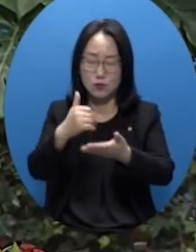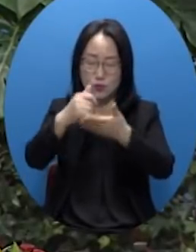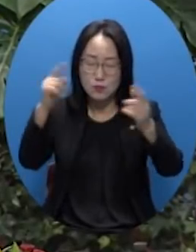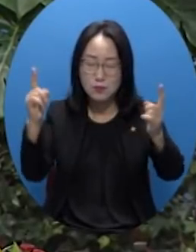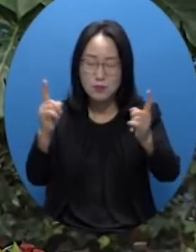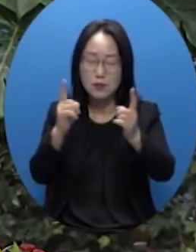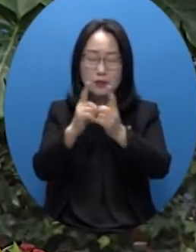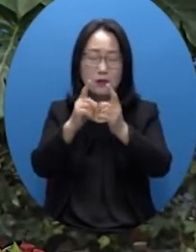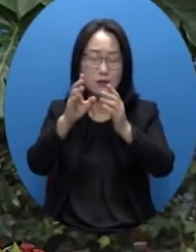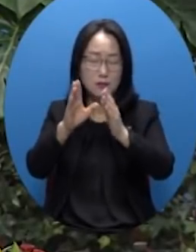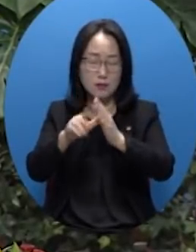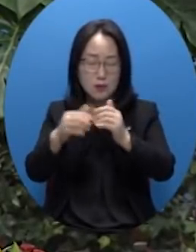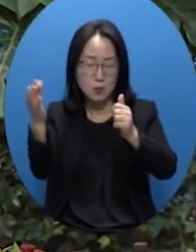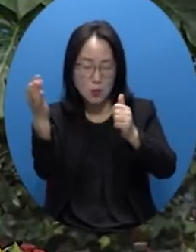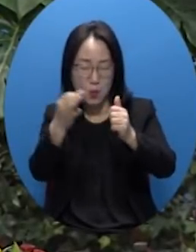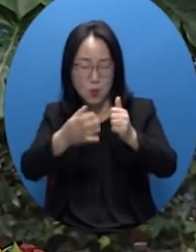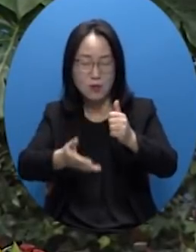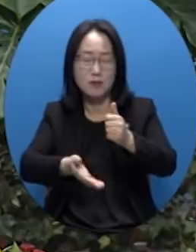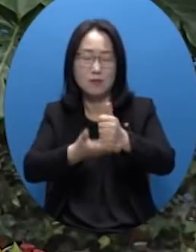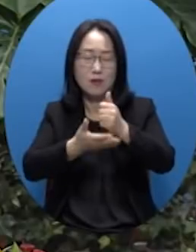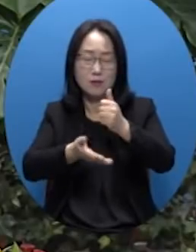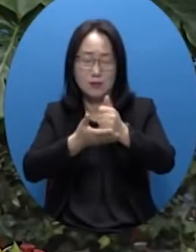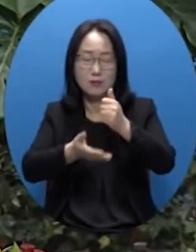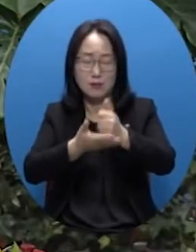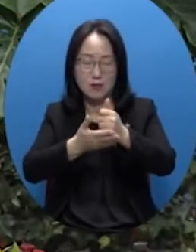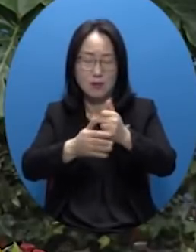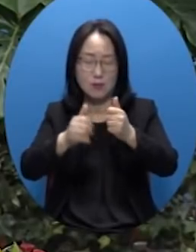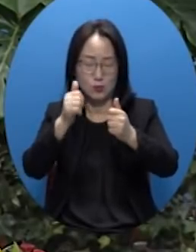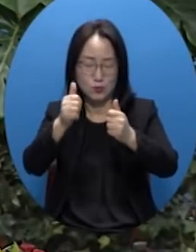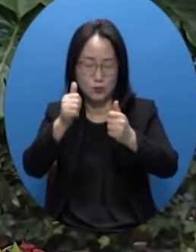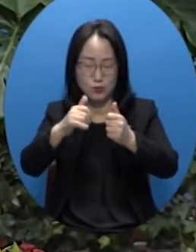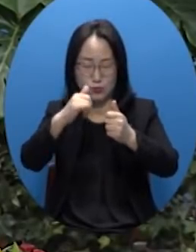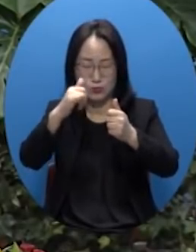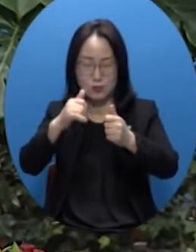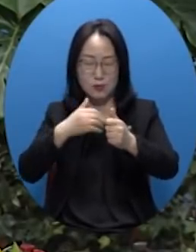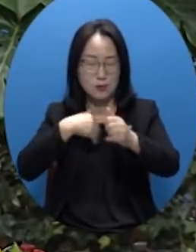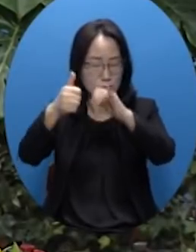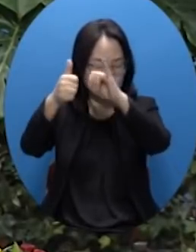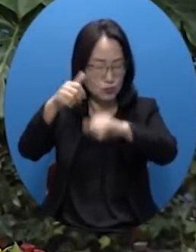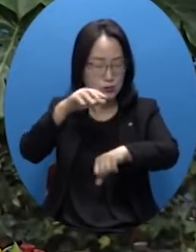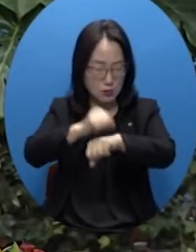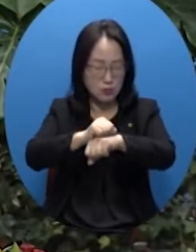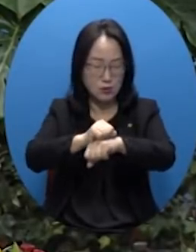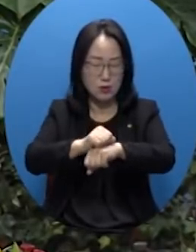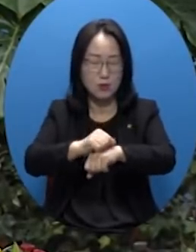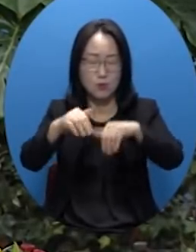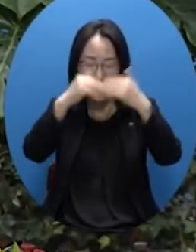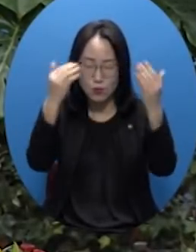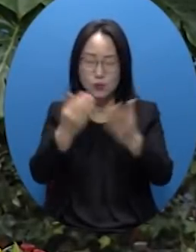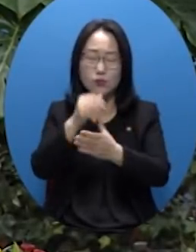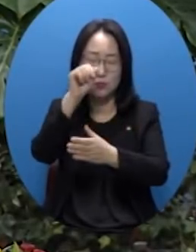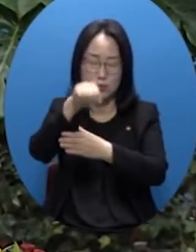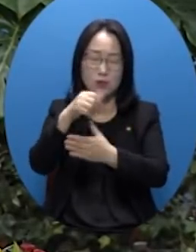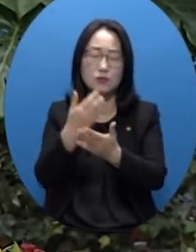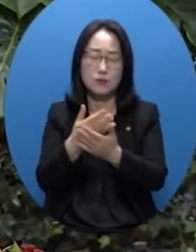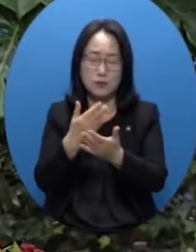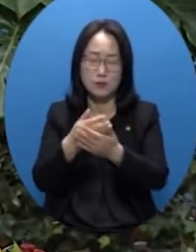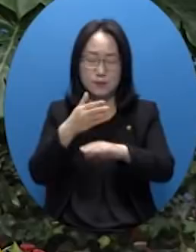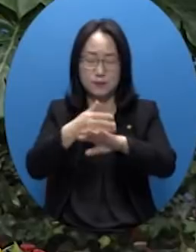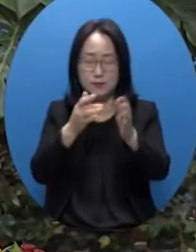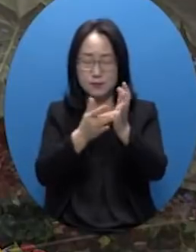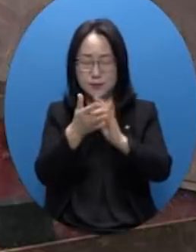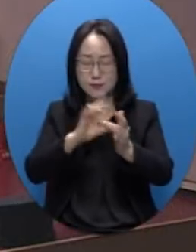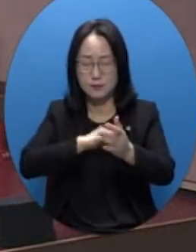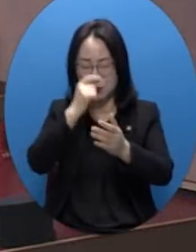잘 하더라 착하고 충성된 도 같이 잡았는지 보드가 되게 하여 주시옵소서 감사 없고